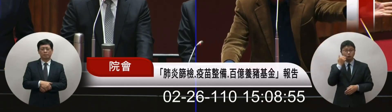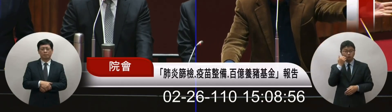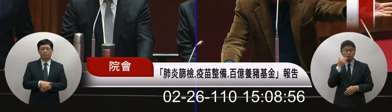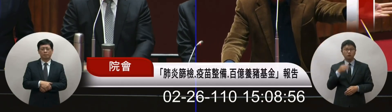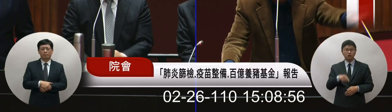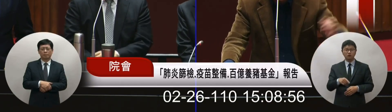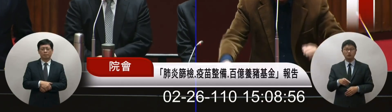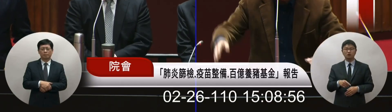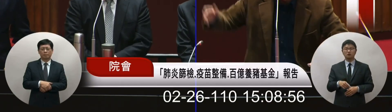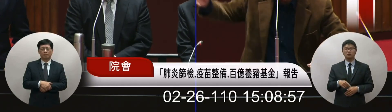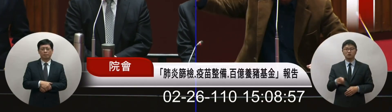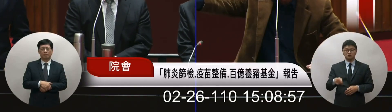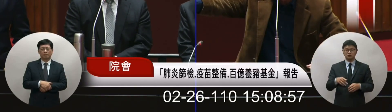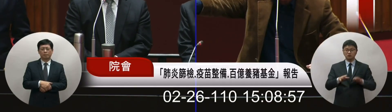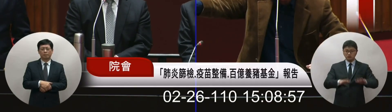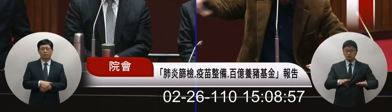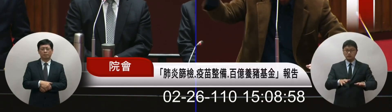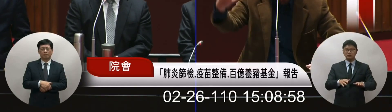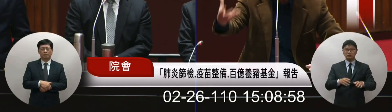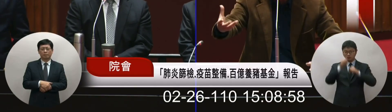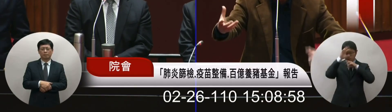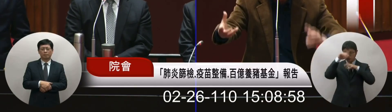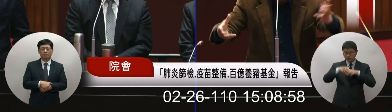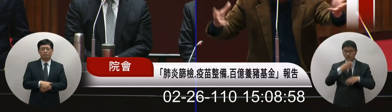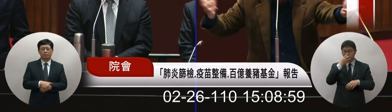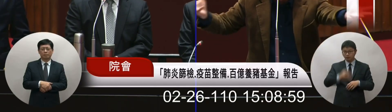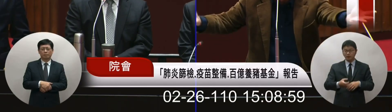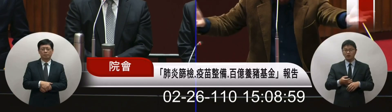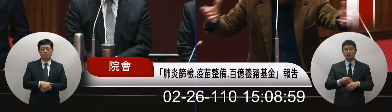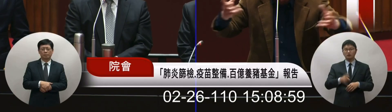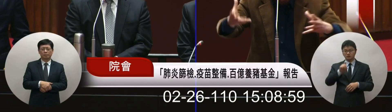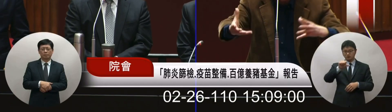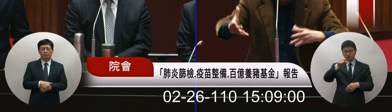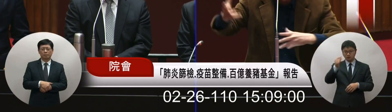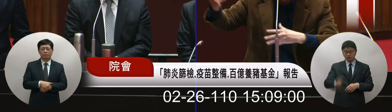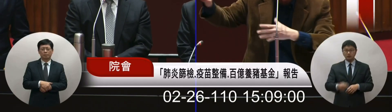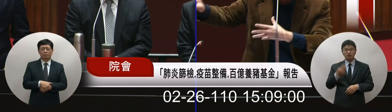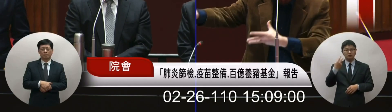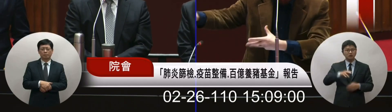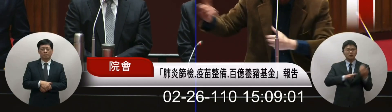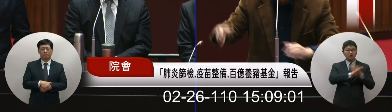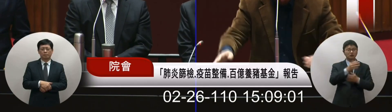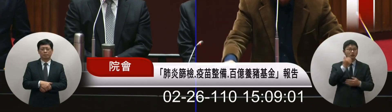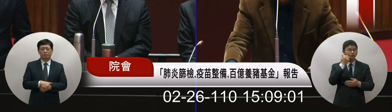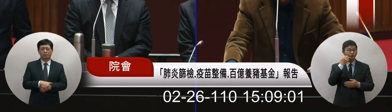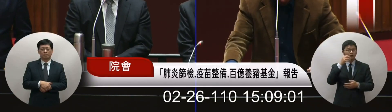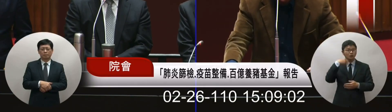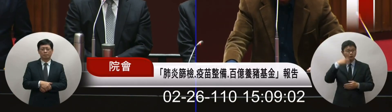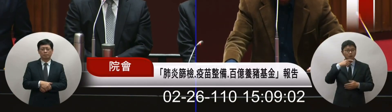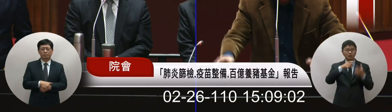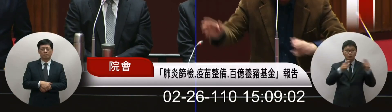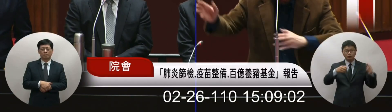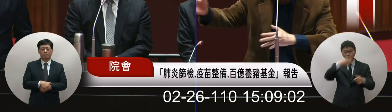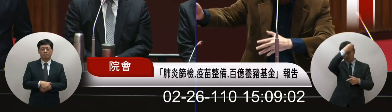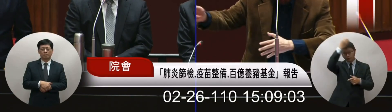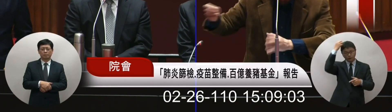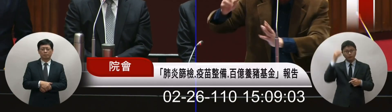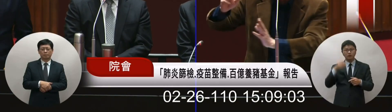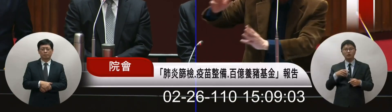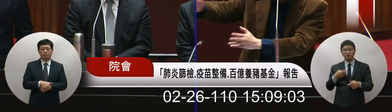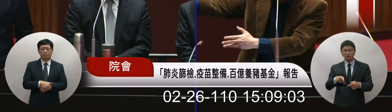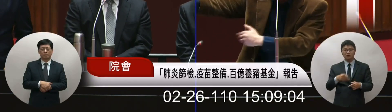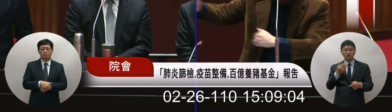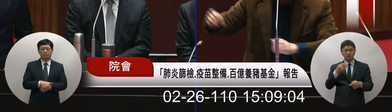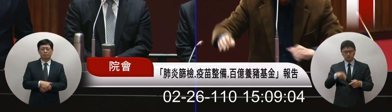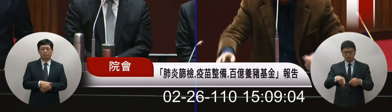损失15亿，下一个雪茄也好了，什么其他的蔬菜了，只要是生鲜的，没有办法储存，没